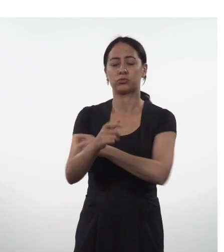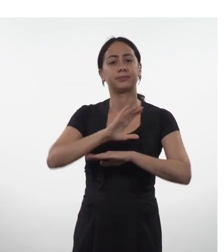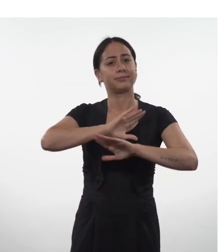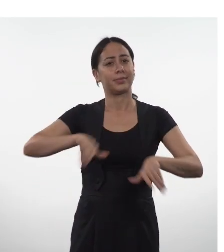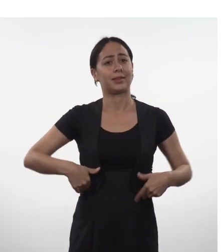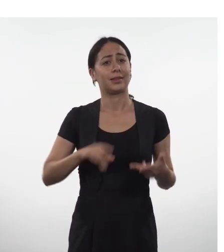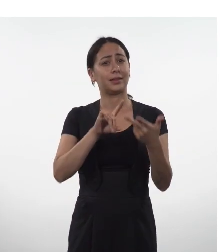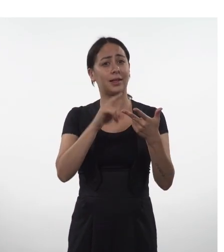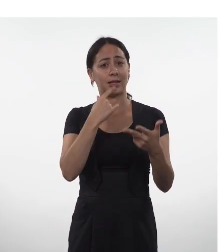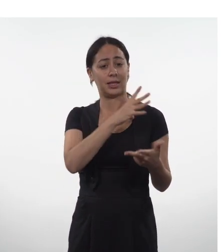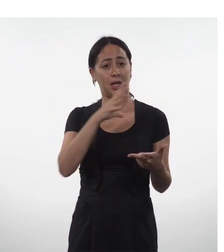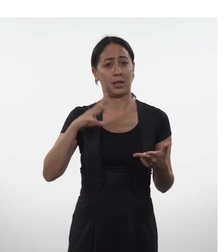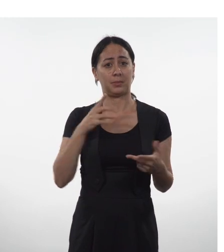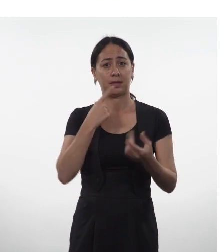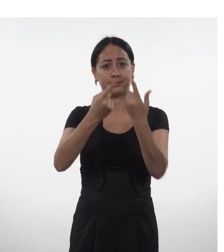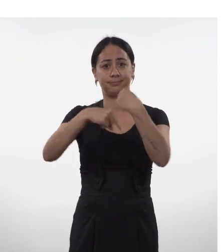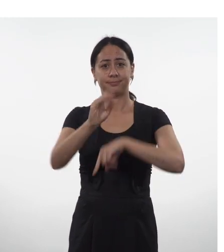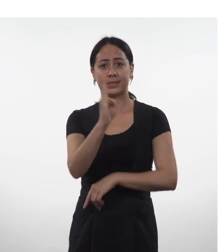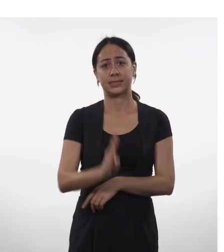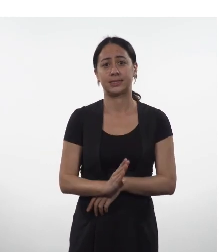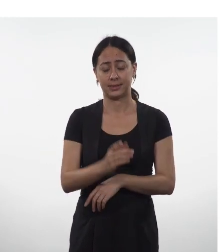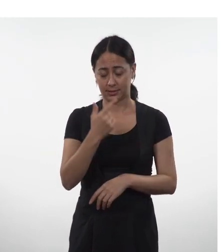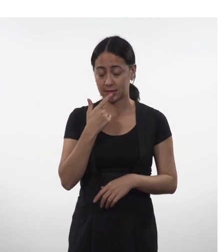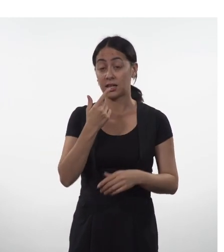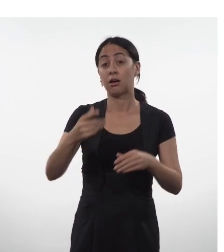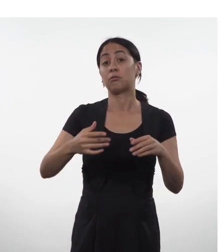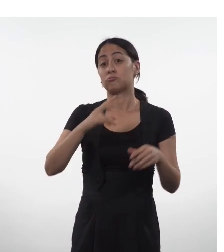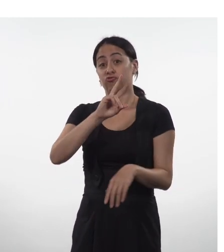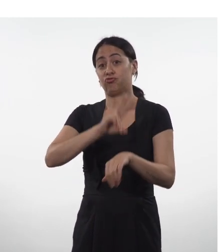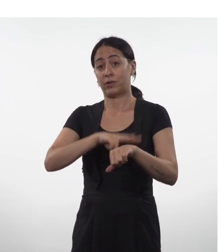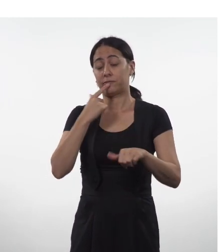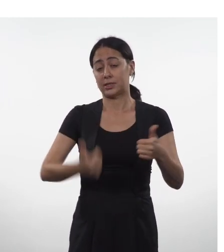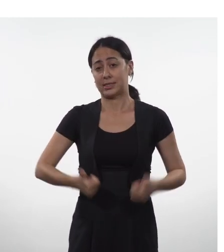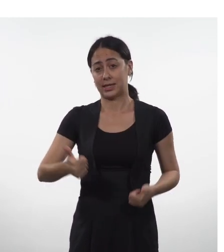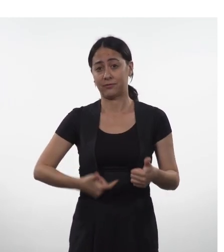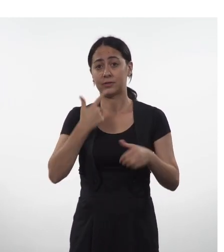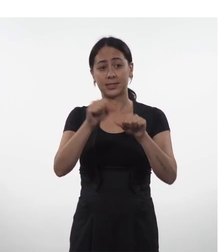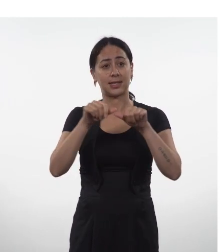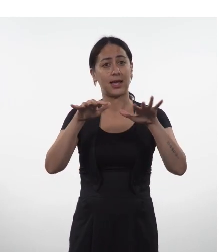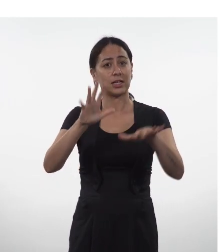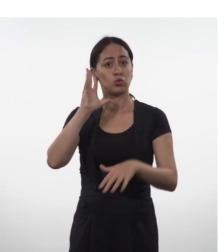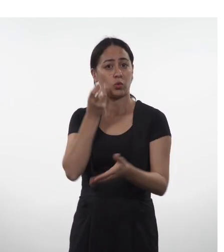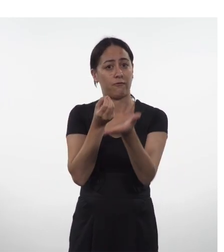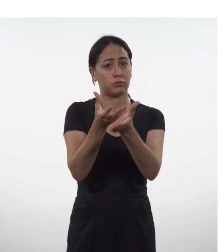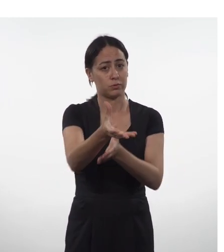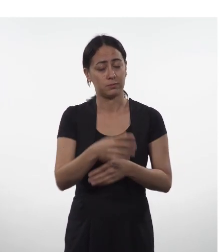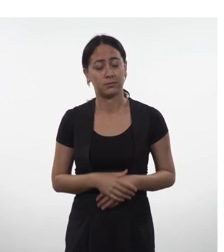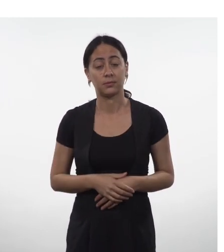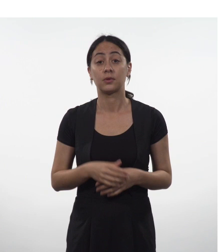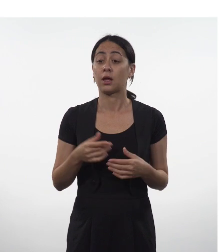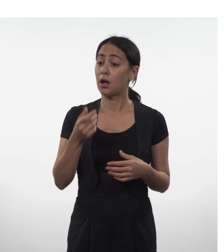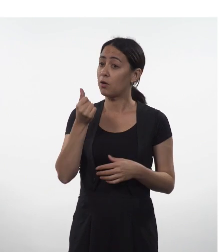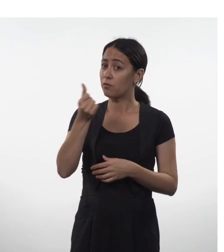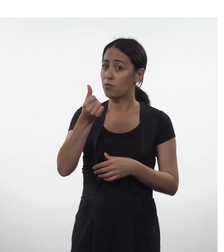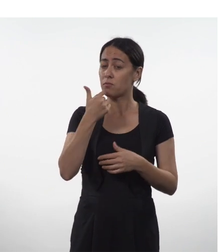Bénédicte André, vous êtes la chef de service du réseau InfoSens que vous allez nous présenter pendant ce webinaire. Vous êtes attachée